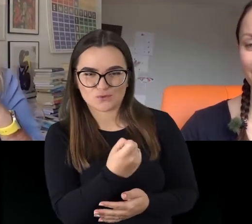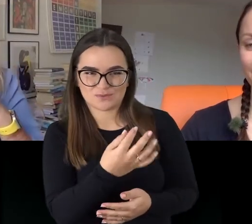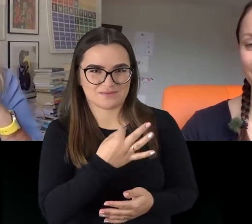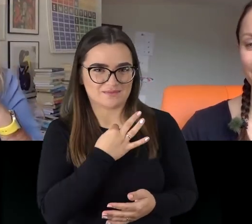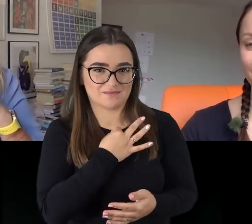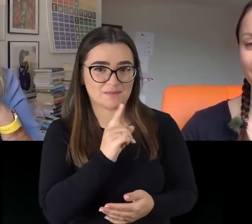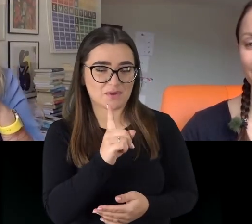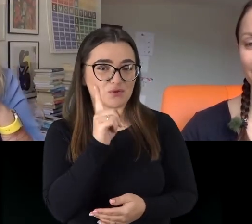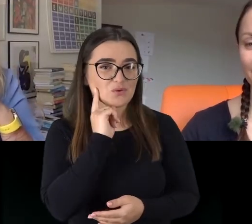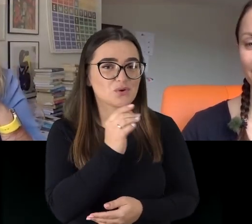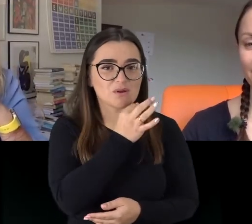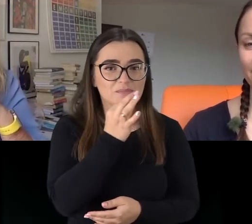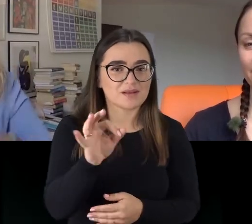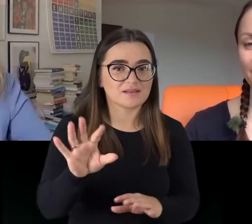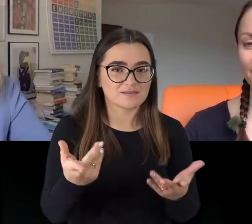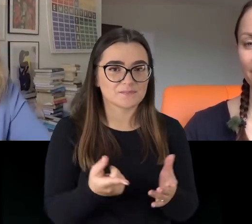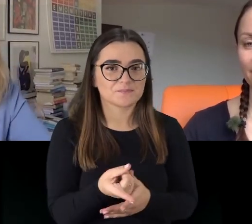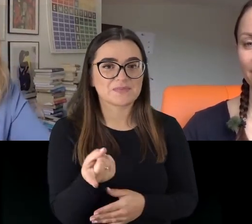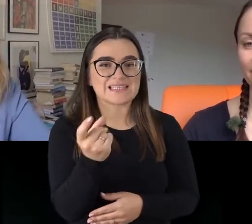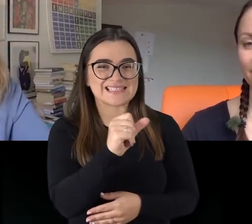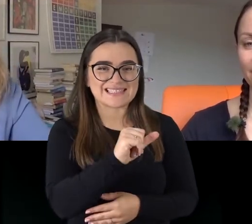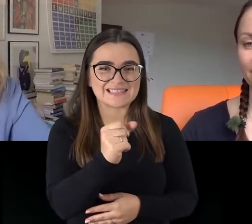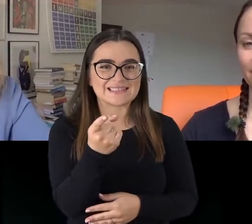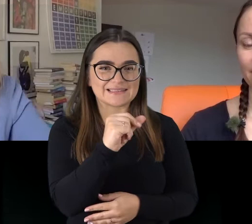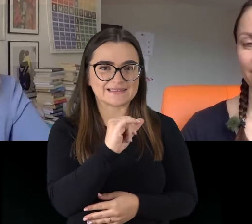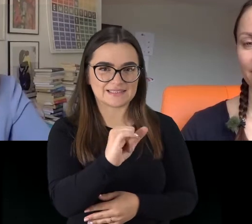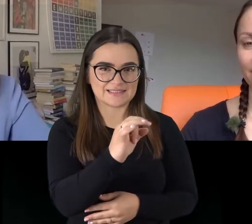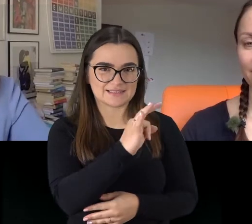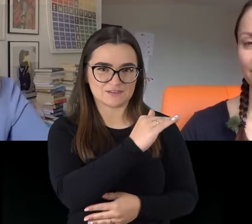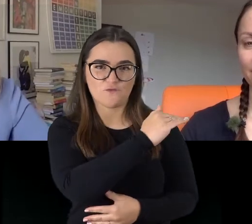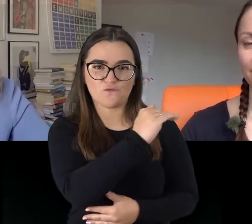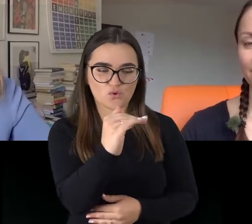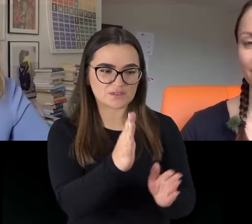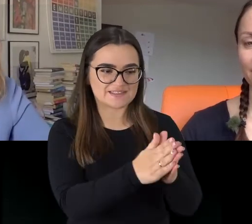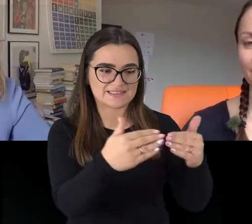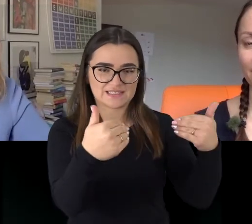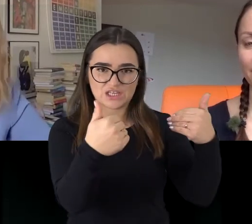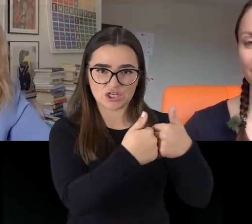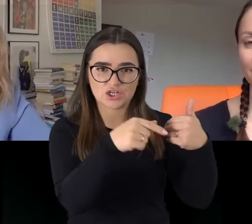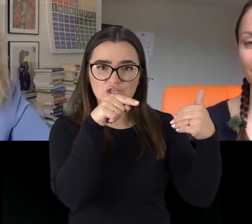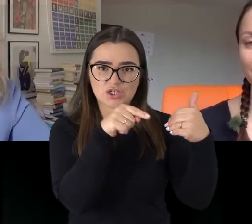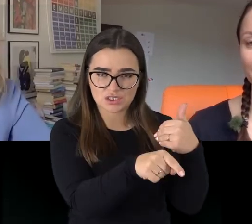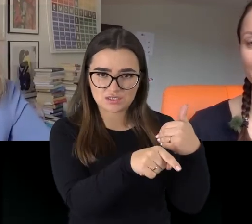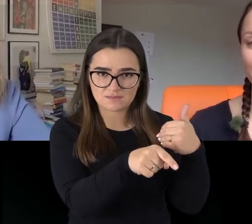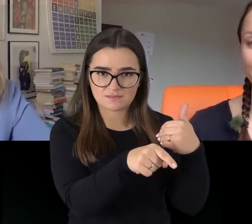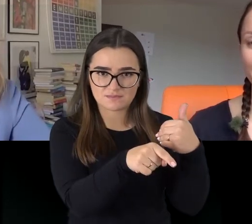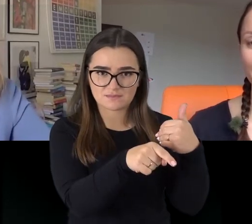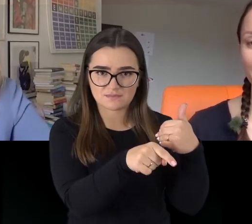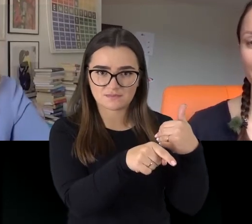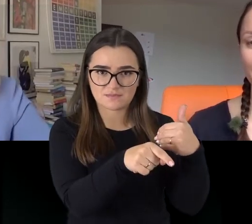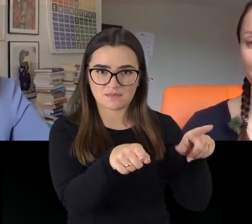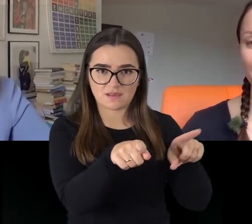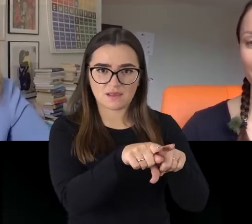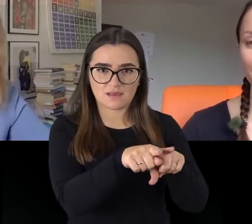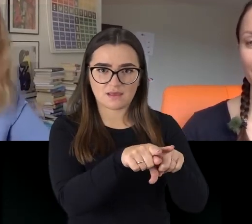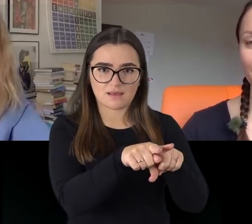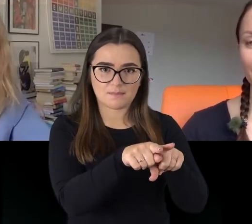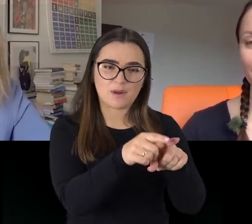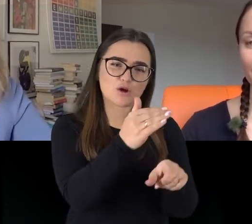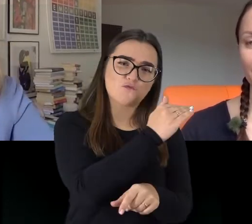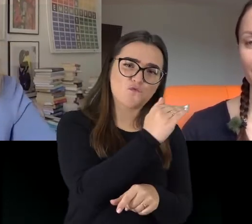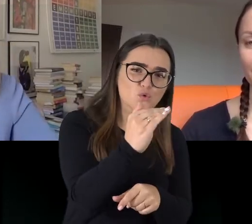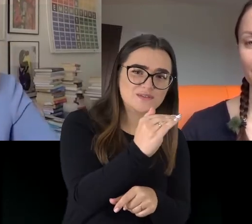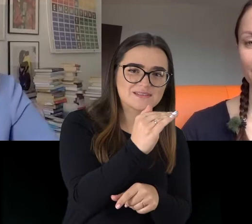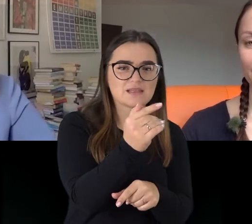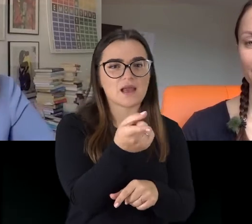tai disfunkcinė šeima, Renata, neturėtų galimai galėti būti disfunkcinė arba funkcinė